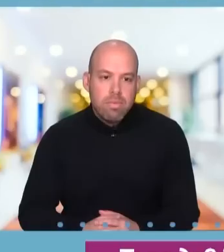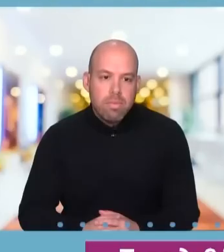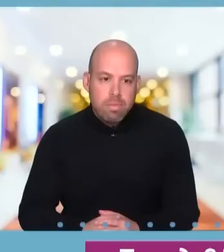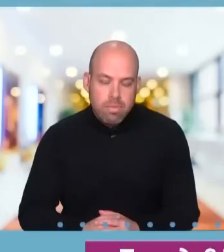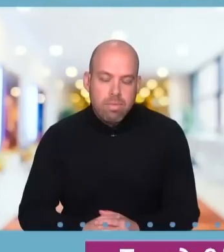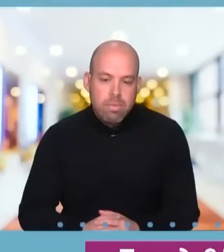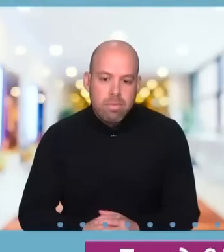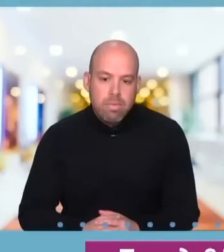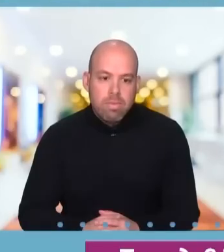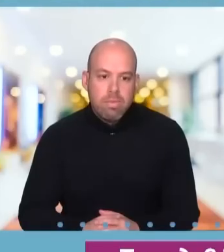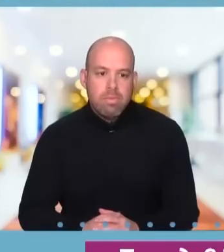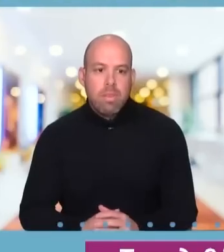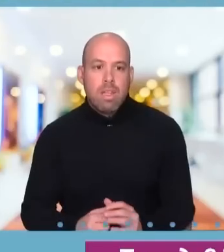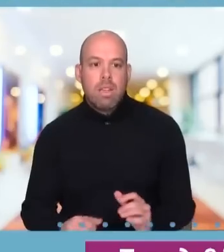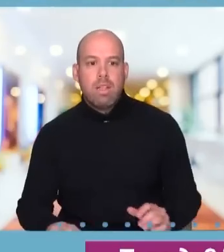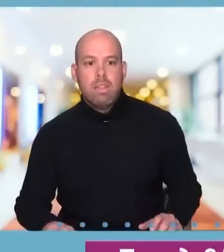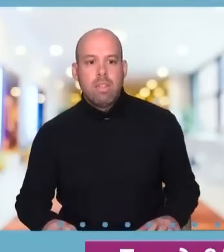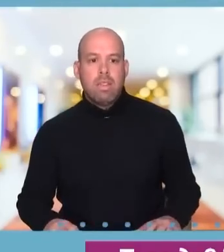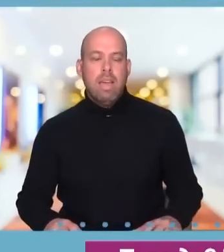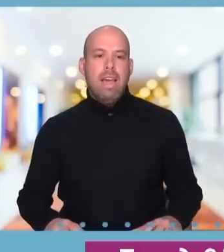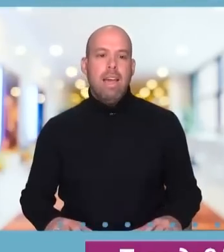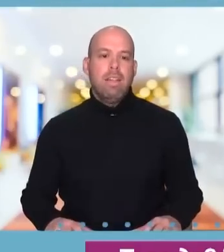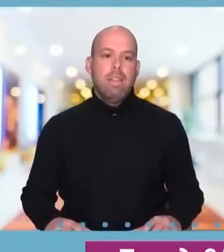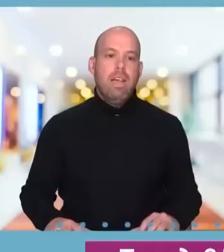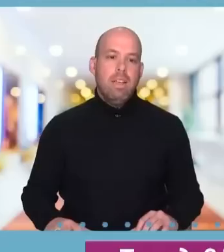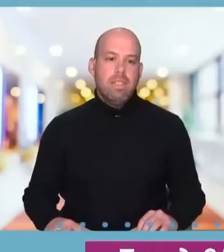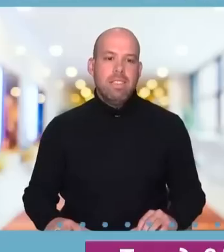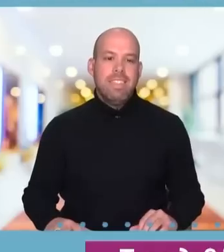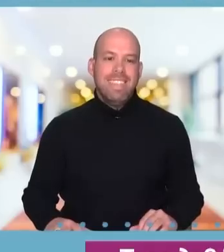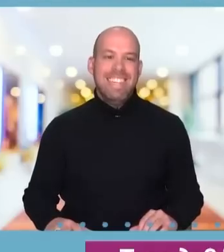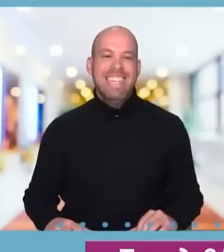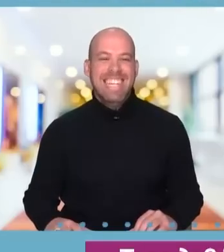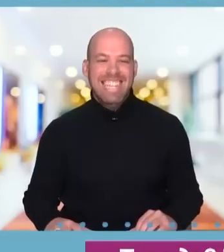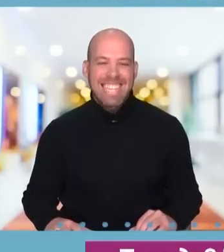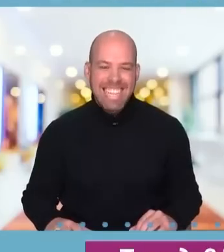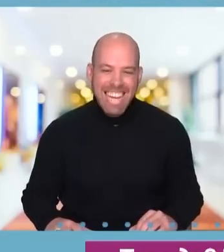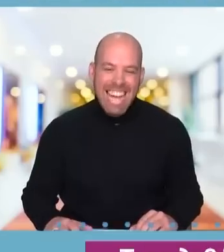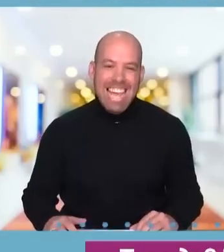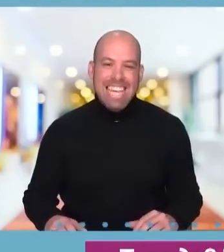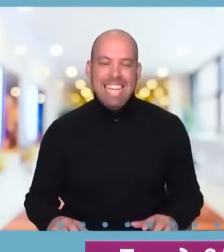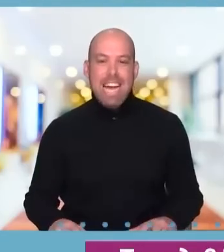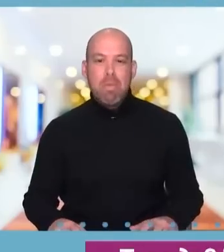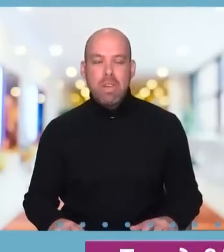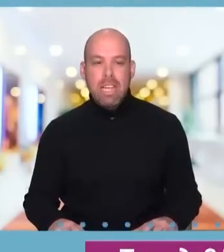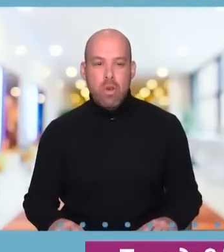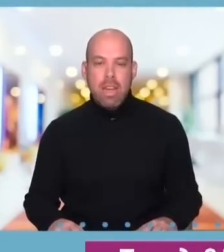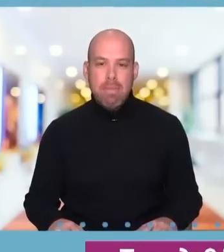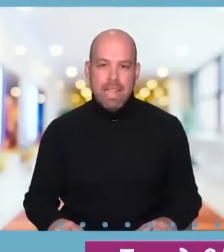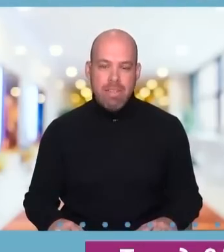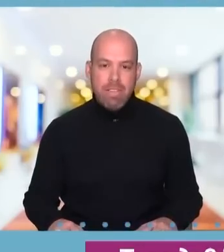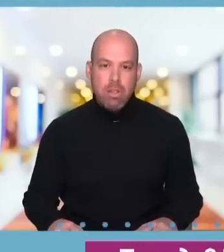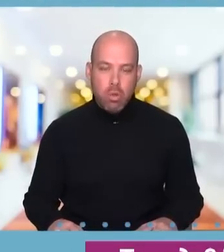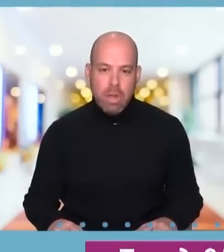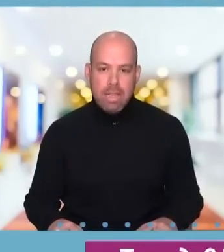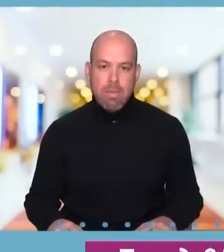Μεταφράζεται πραγματικά σε πολύ περισσότερους τηλεθεατές. Γιατί δεν μας κάνει τα στουμπάκια και η Πέπε, έχουμε και το Μουντιάλ στο Twitter. Έχει γίνει χαμός και στα social